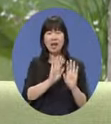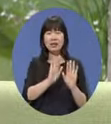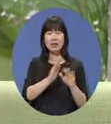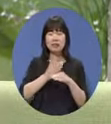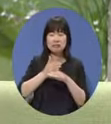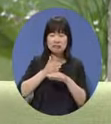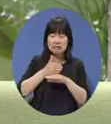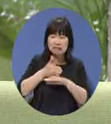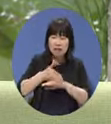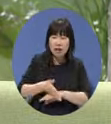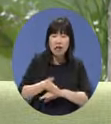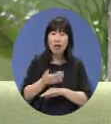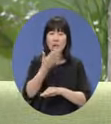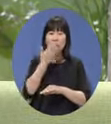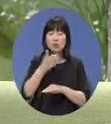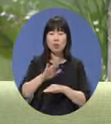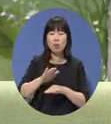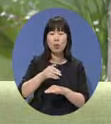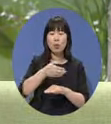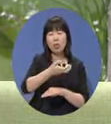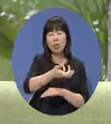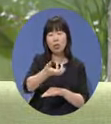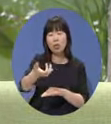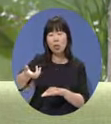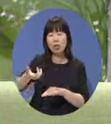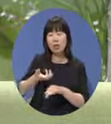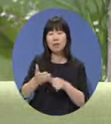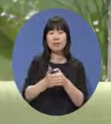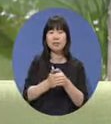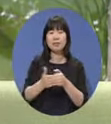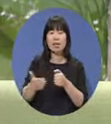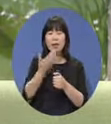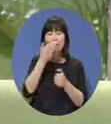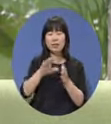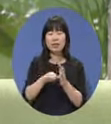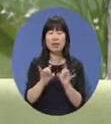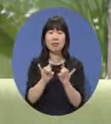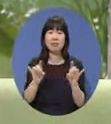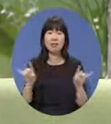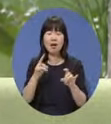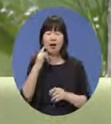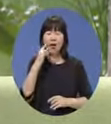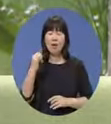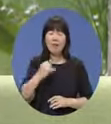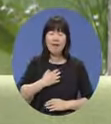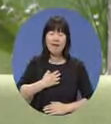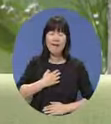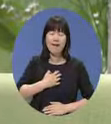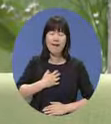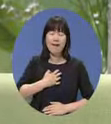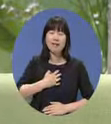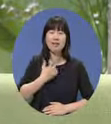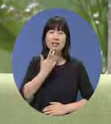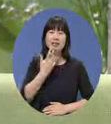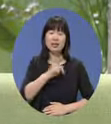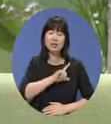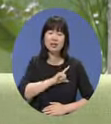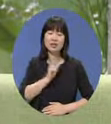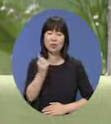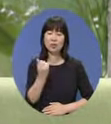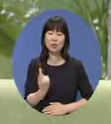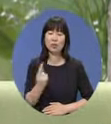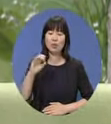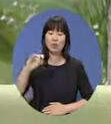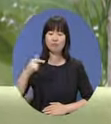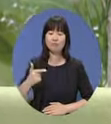먹고 먹게 돼도 돌아다니면서 먹으면서 이 먹는 끼니마다 엄마의 속을 까맣게 태우고 있다는 7살 호은인데요. 자,